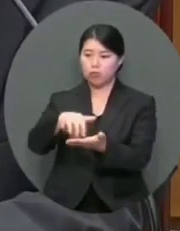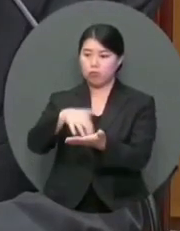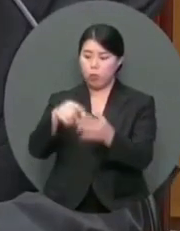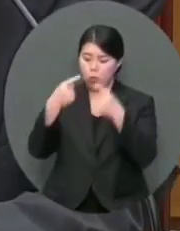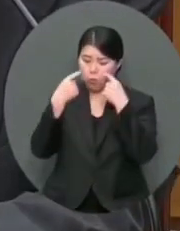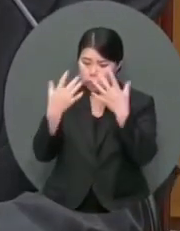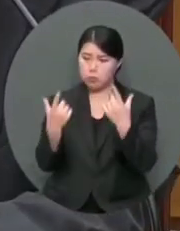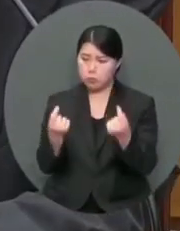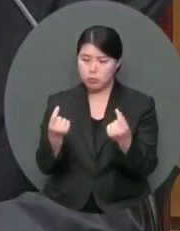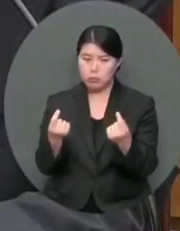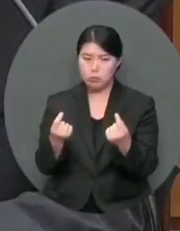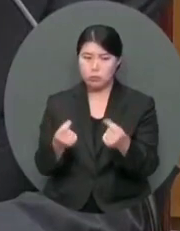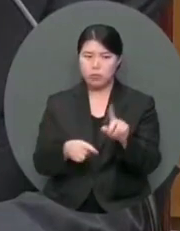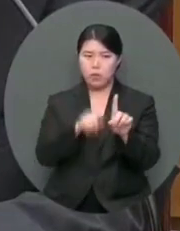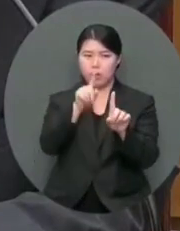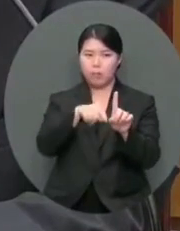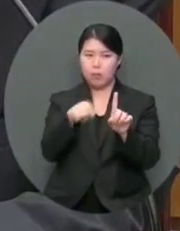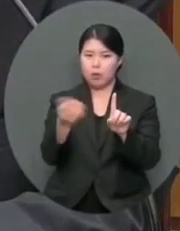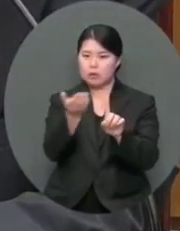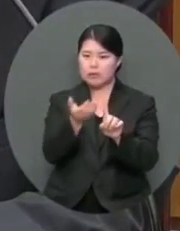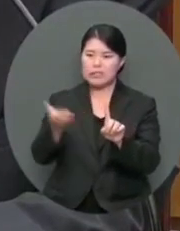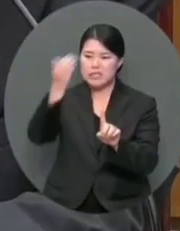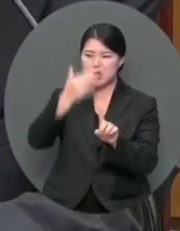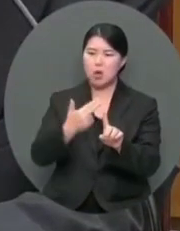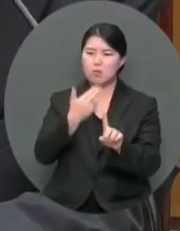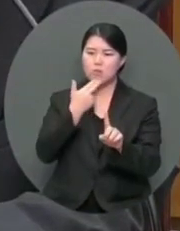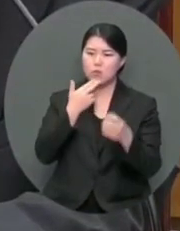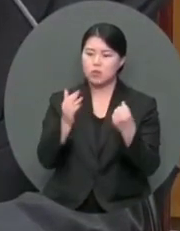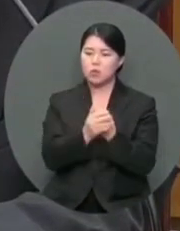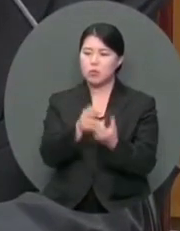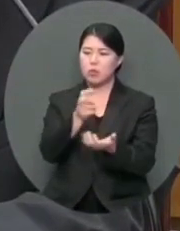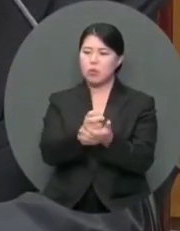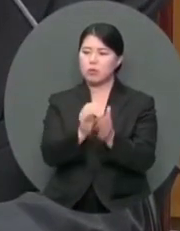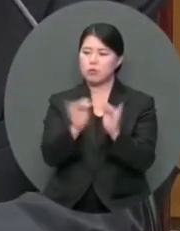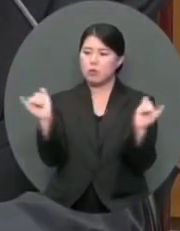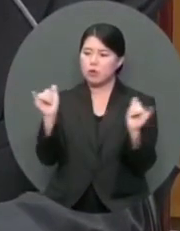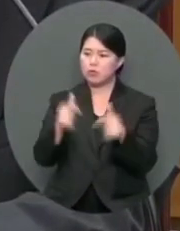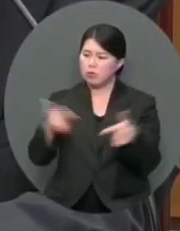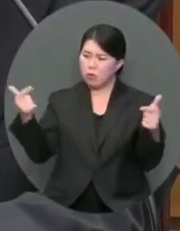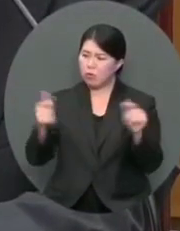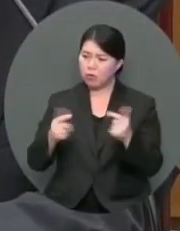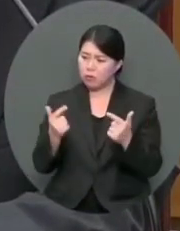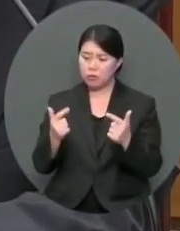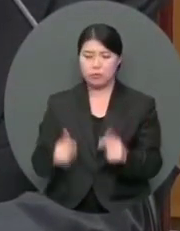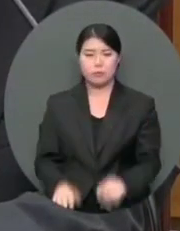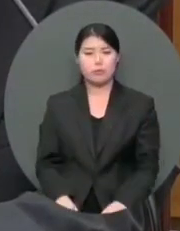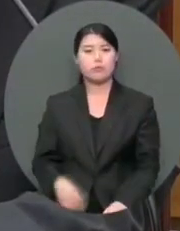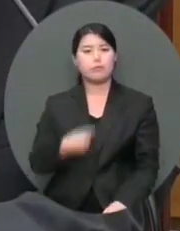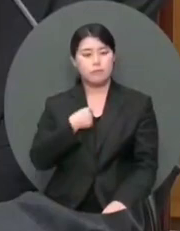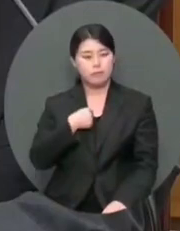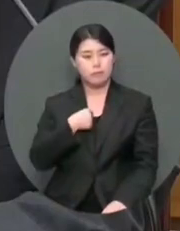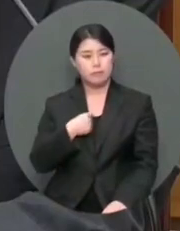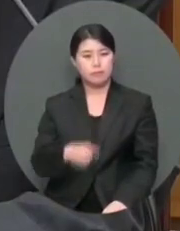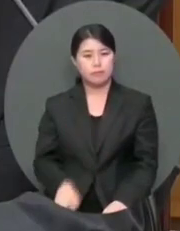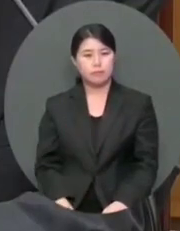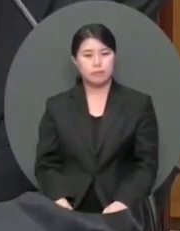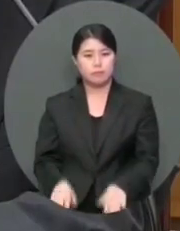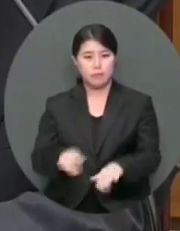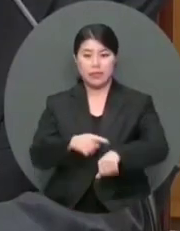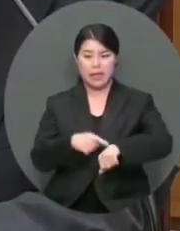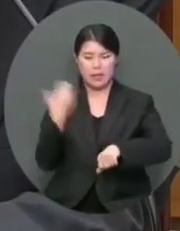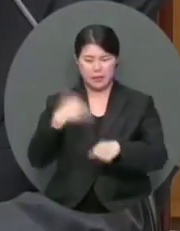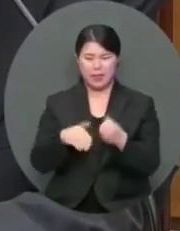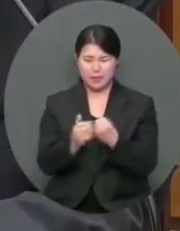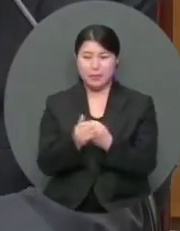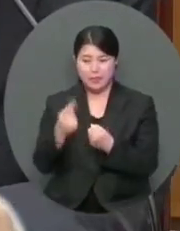아닙니까? 예. 한 명을 승진한다고 해서 판사가 10명이 생기는 건 아니잖아요. 예, 저도 그 법관의 정원이 제가 필요하다는 제가 시간이 말씀은. 좀 그래서